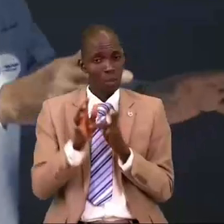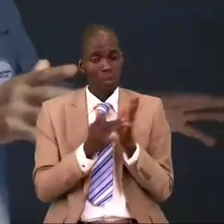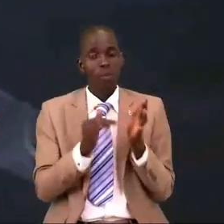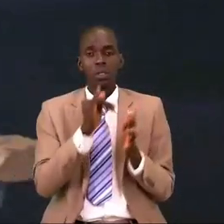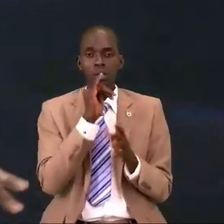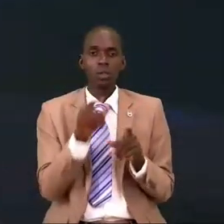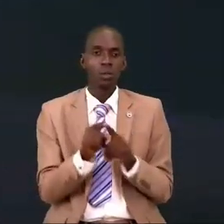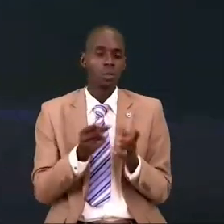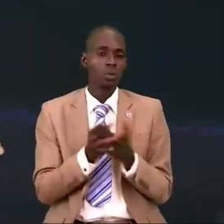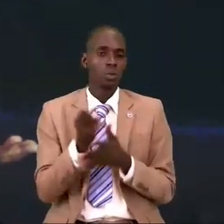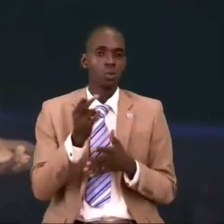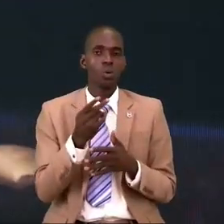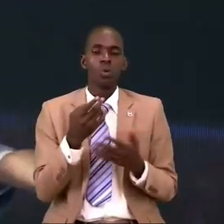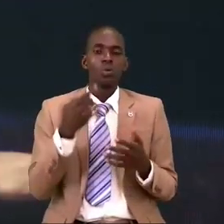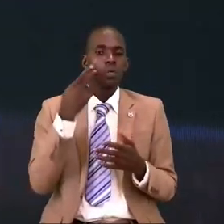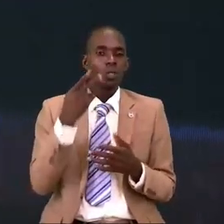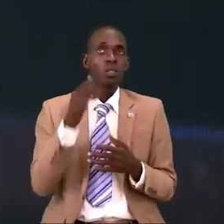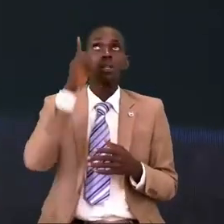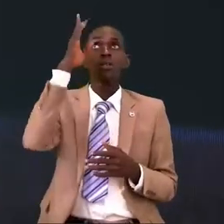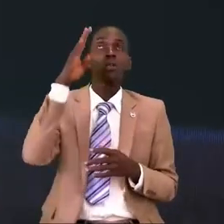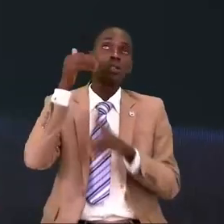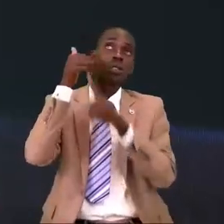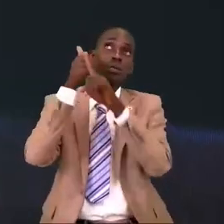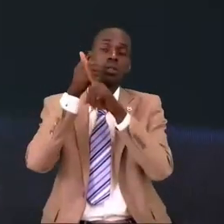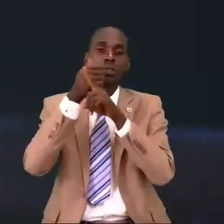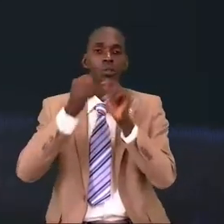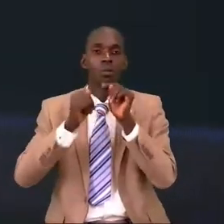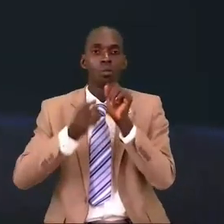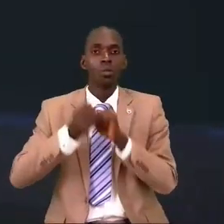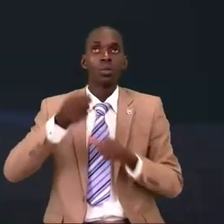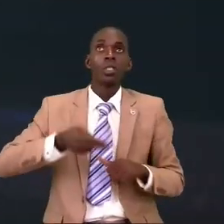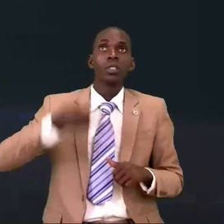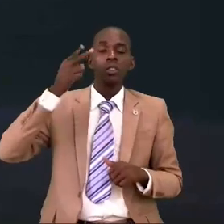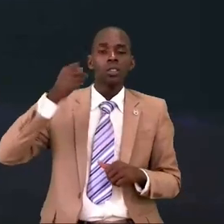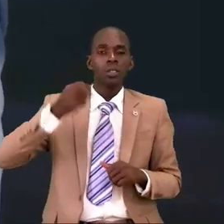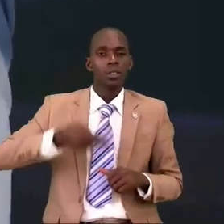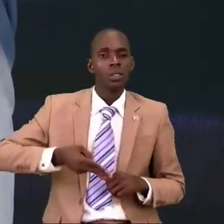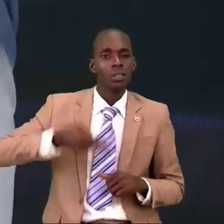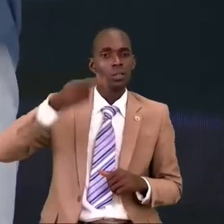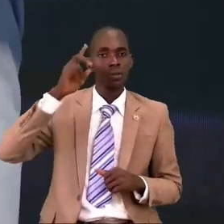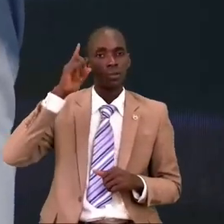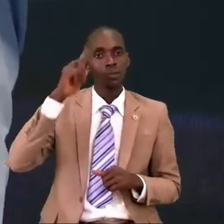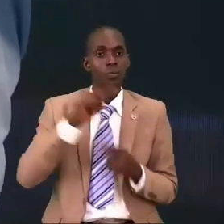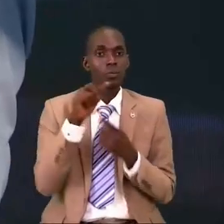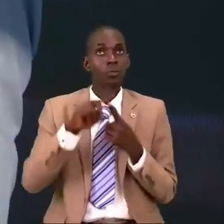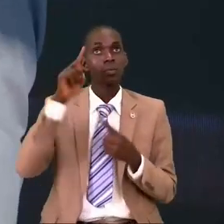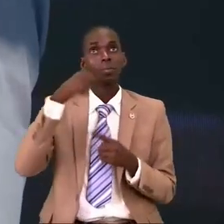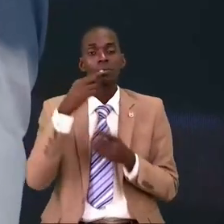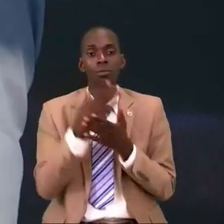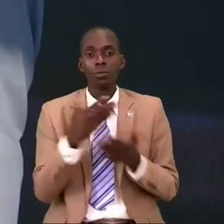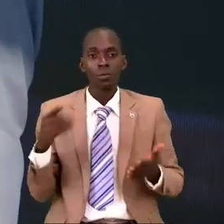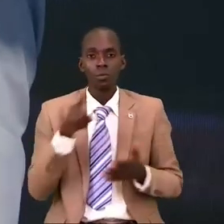Dieu le plus élevé, quand il dit quelque chose, tu peux ne pas comprendre tout maintenant. C'est comme notre enfant qui